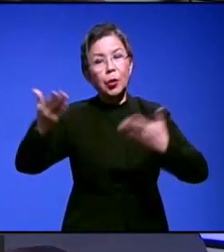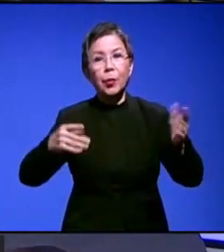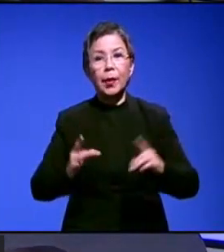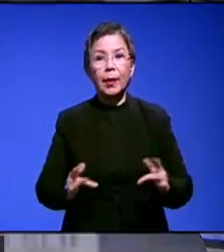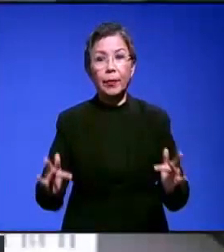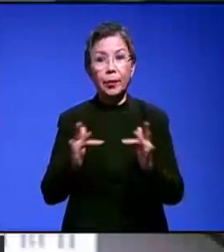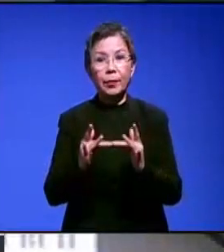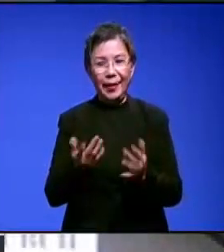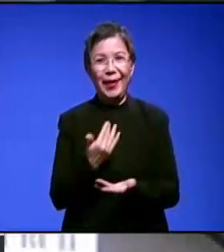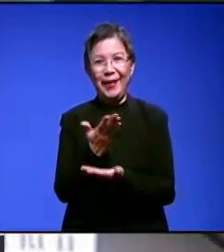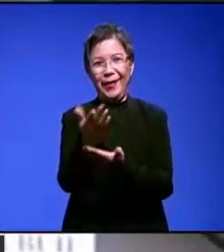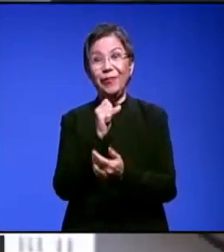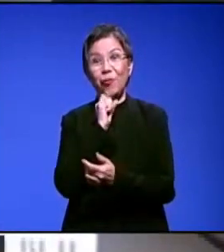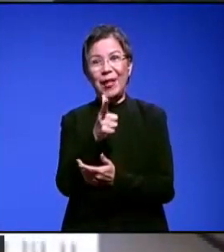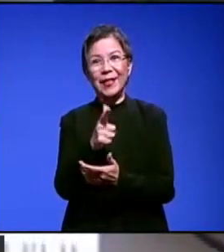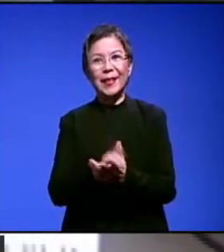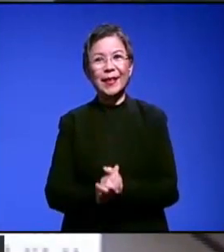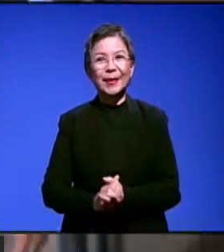informasinya.